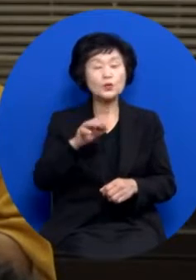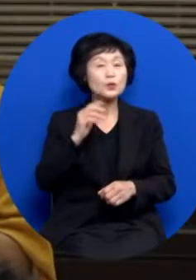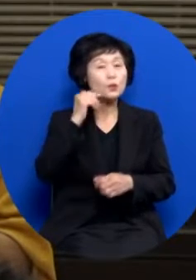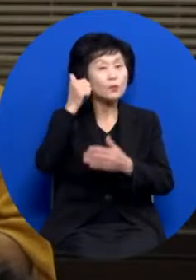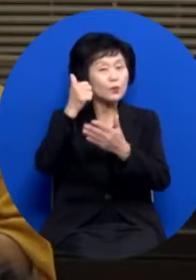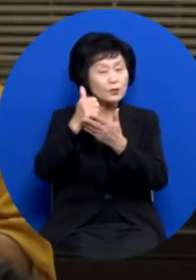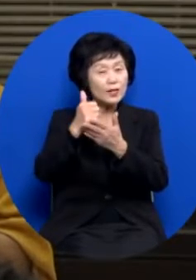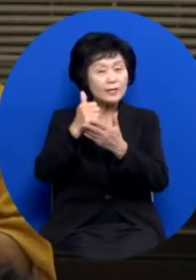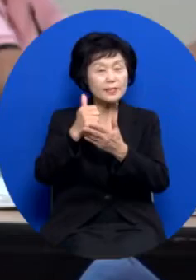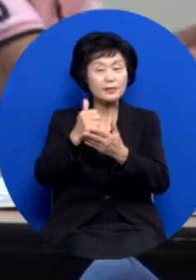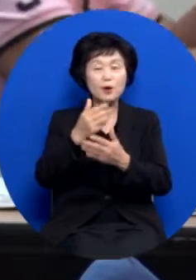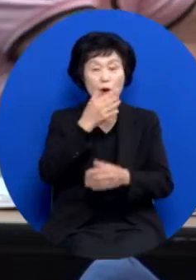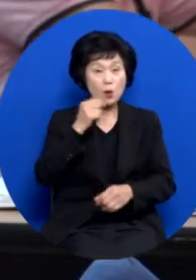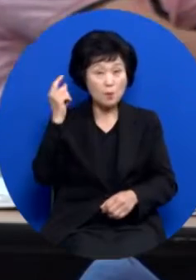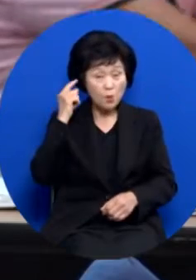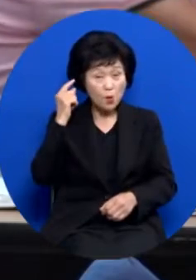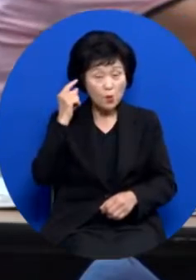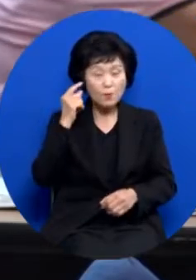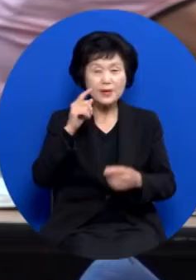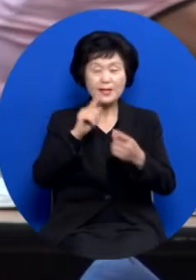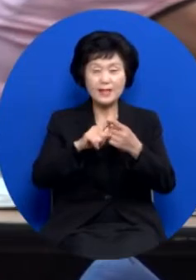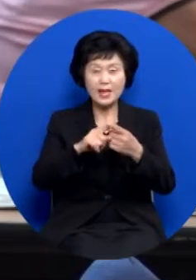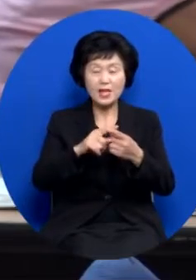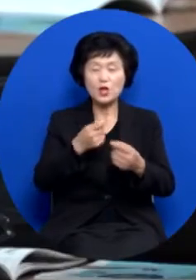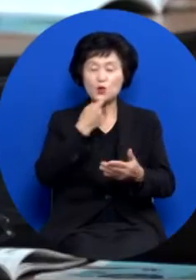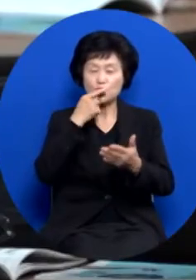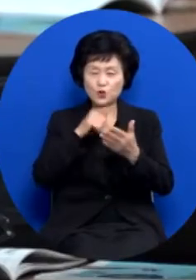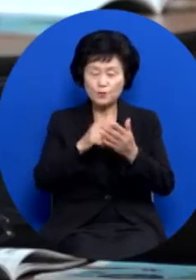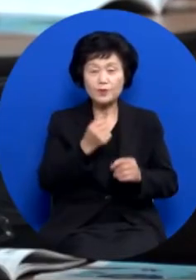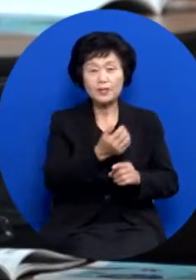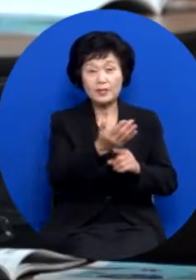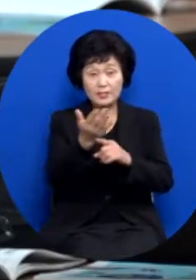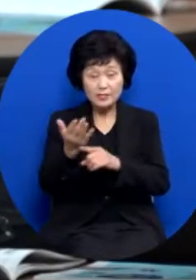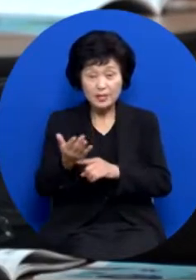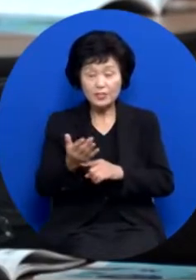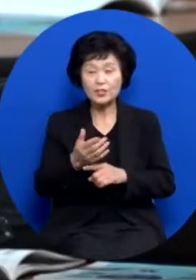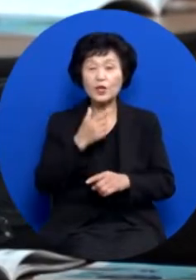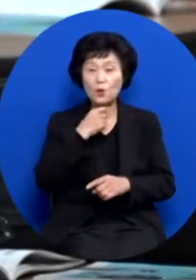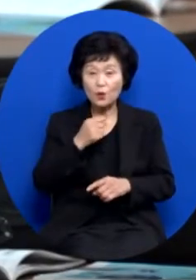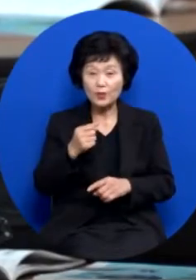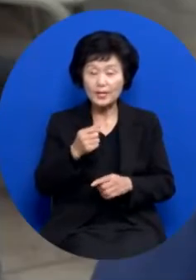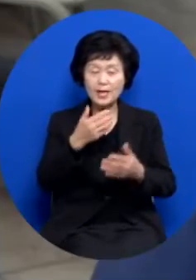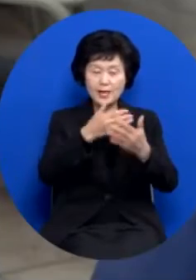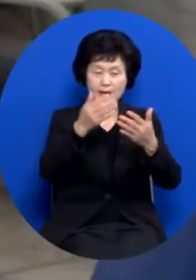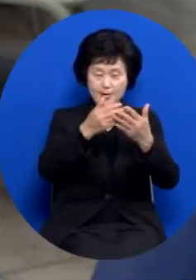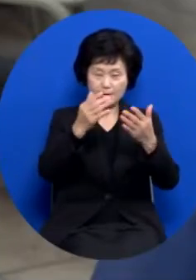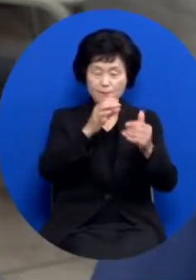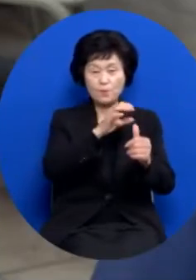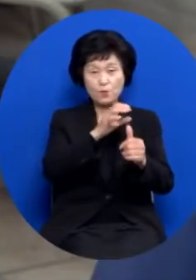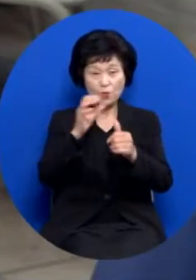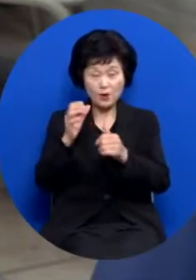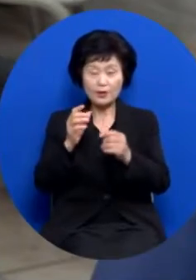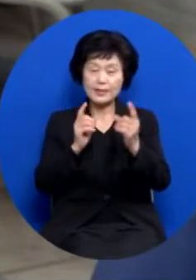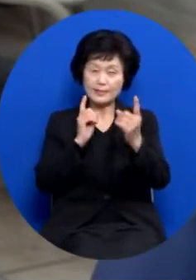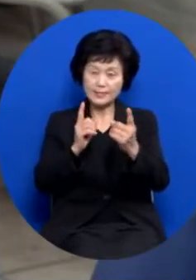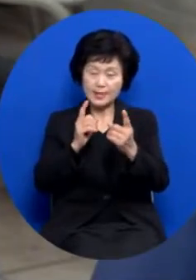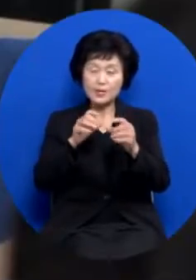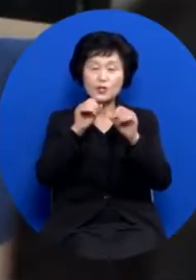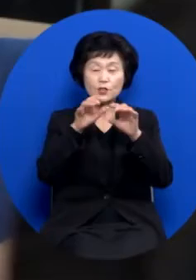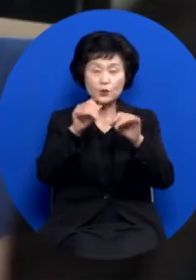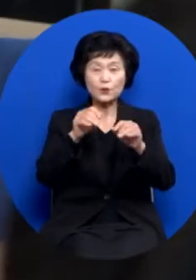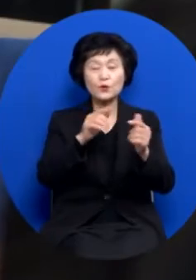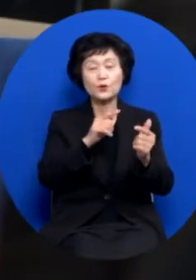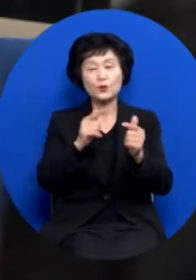목사는 복음의 본질이 보다 알기 쉽게 전해져야 함을 강조하며 그림과 표를 활용한 1대1 전도를 통해 필리핀 교회가